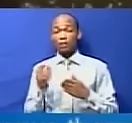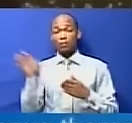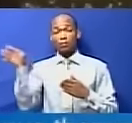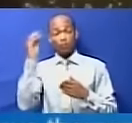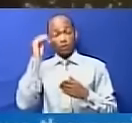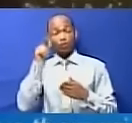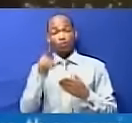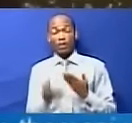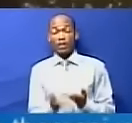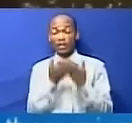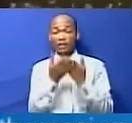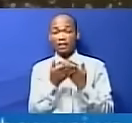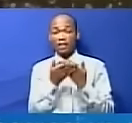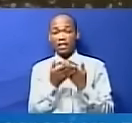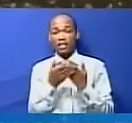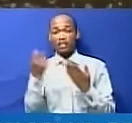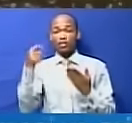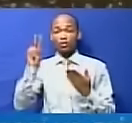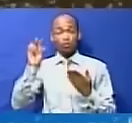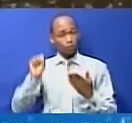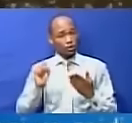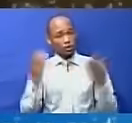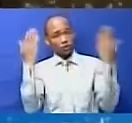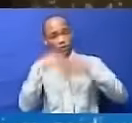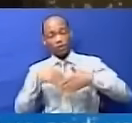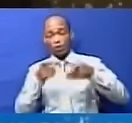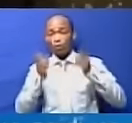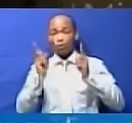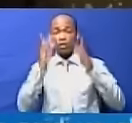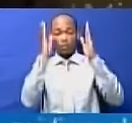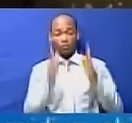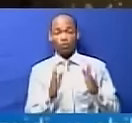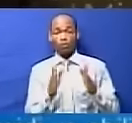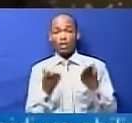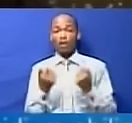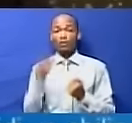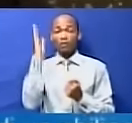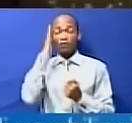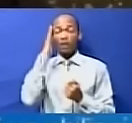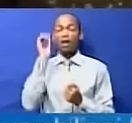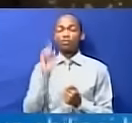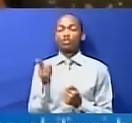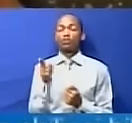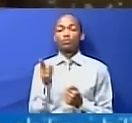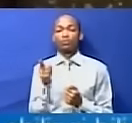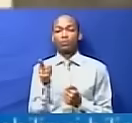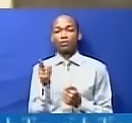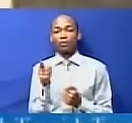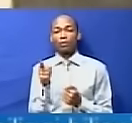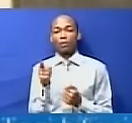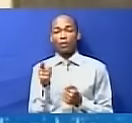haina uny yuh si elim mwalimu